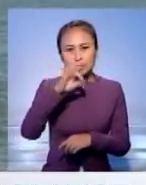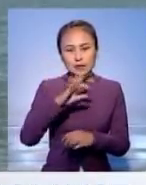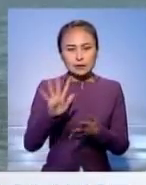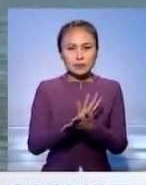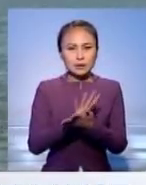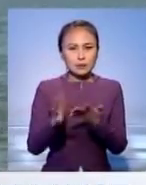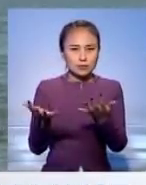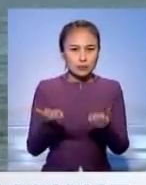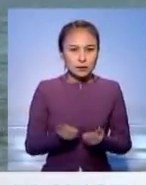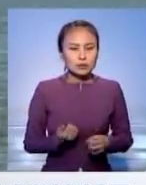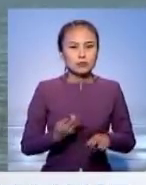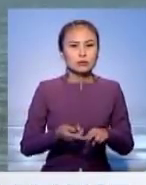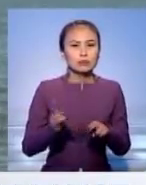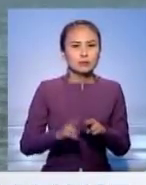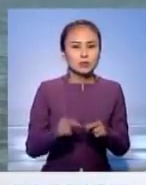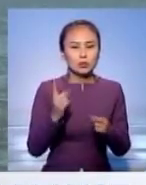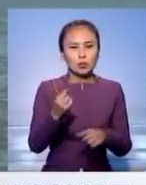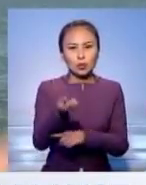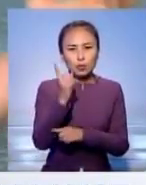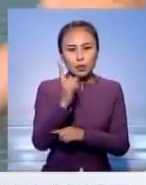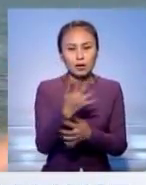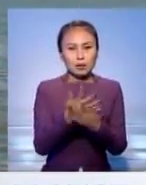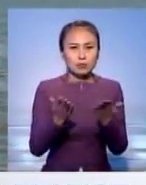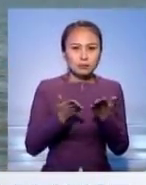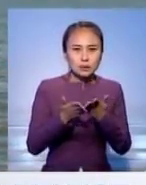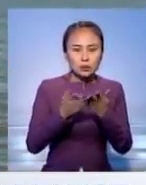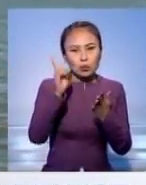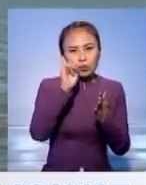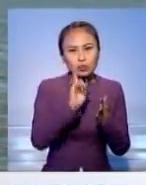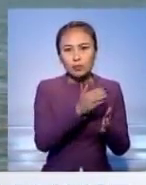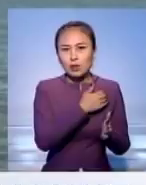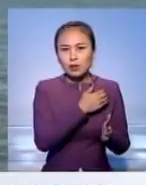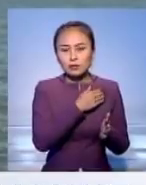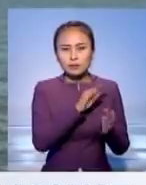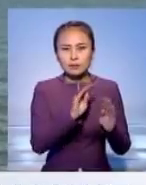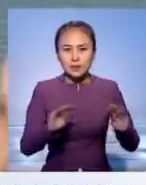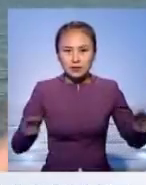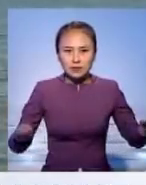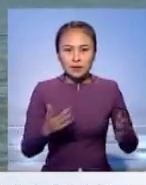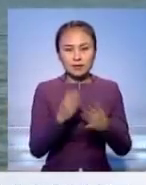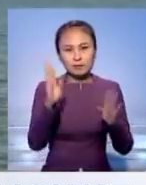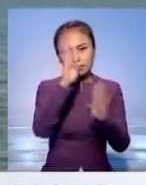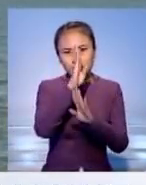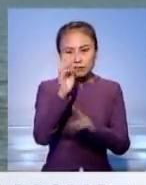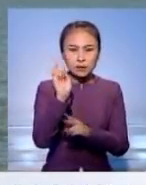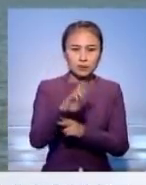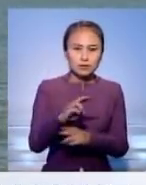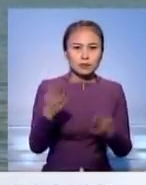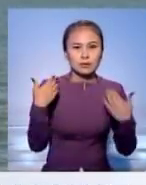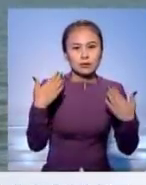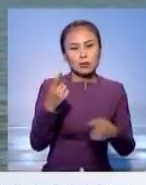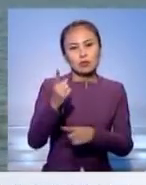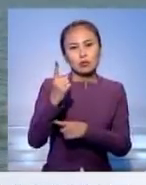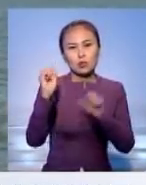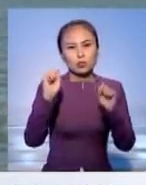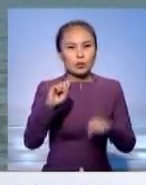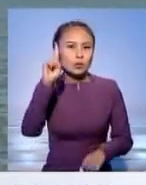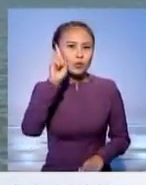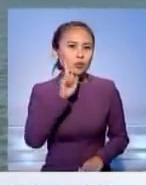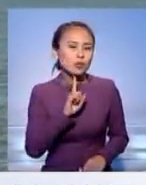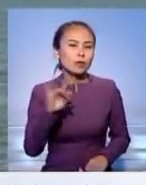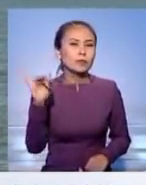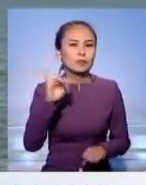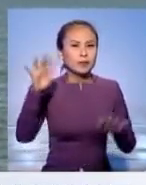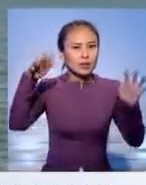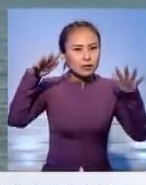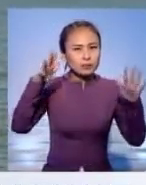алып, балықшылар отыратын көркөлер мен қайық тоқтайтын орындар жасаймыз. Сонда табиғат аясына демалып, балық аулауға қолайлы болады. Көркөлер